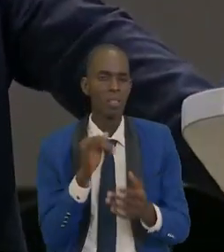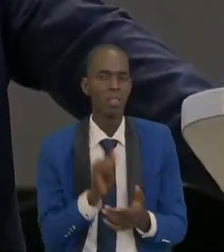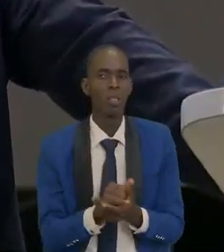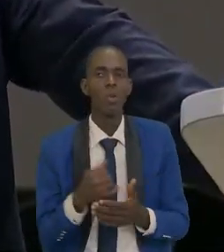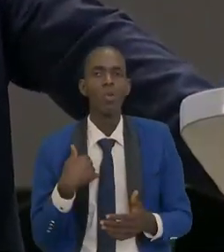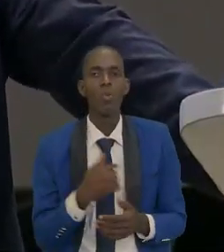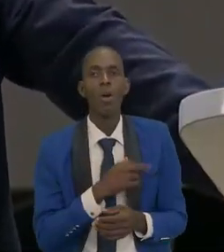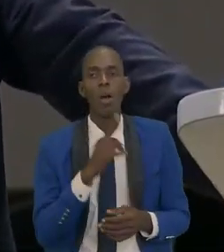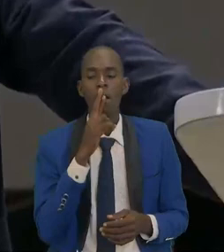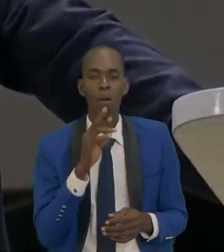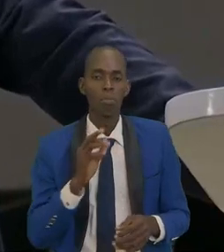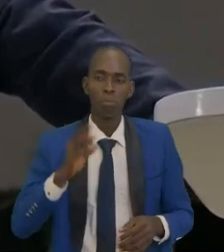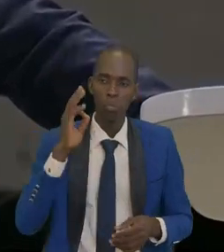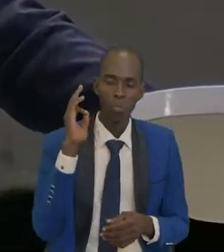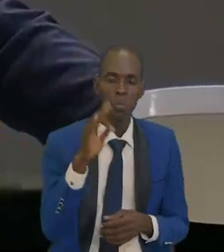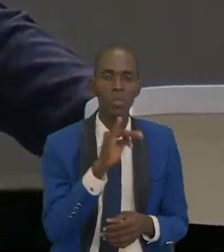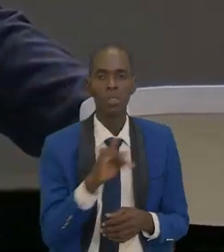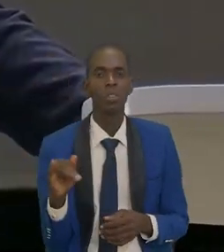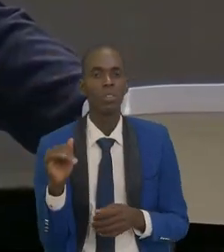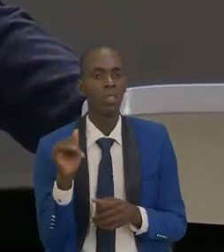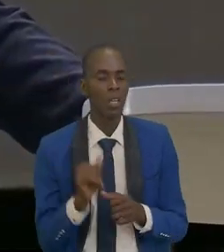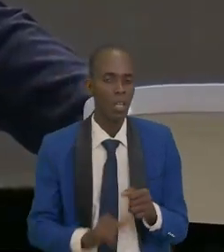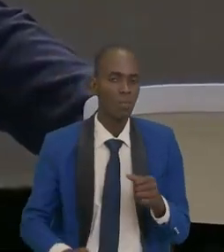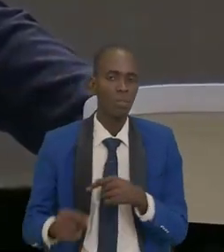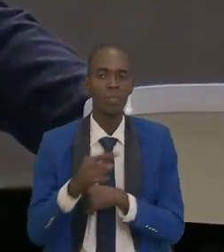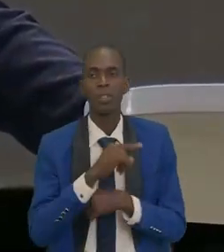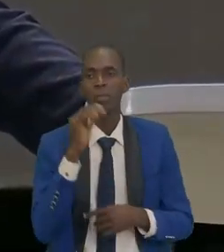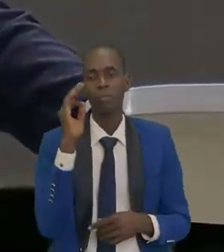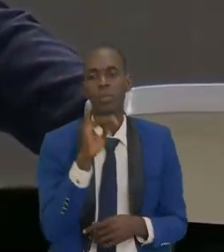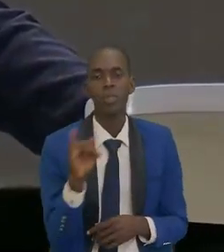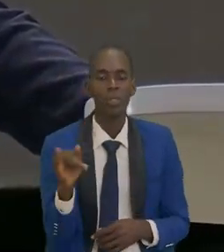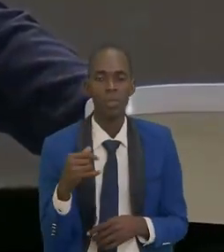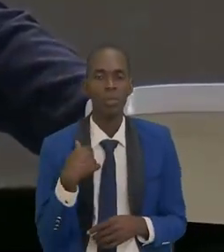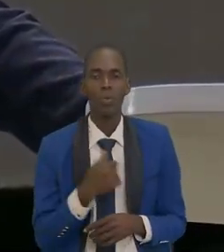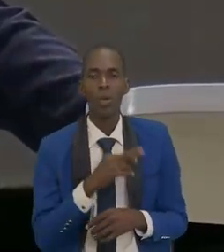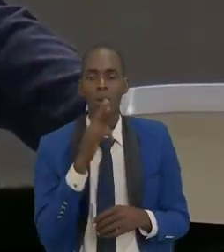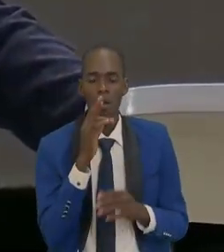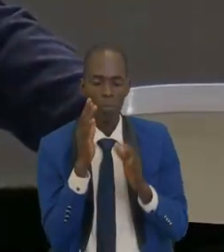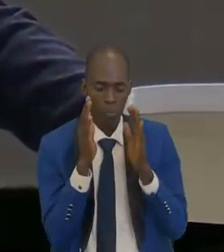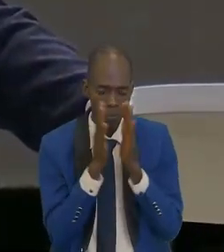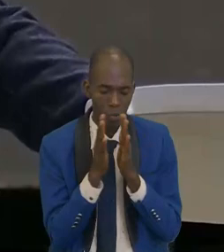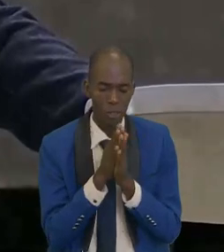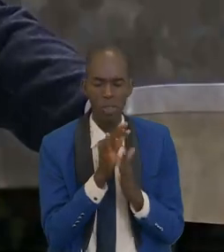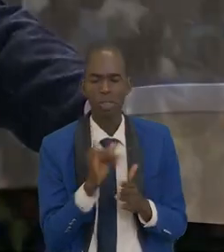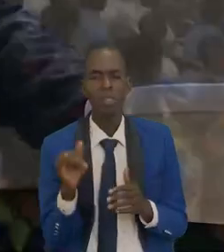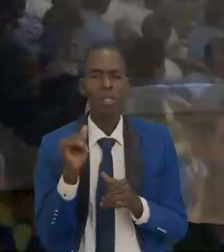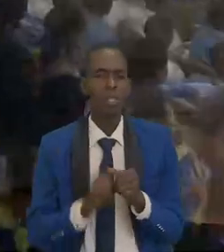Nous prêchons la prédication régulière. Nous faisons des prières